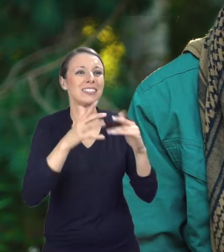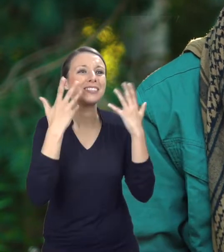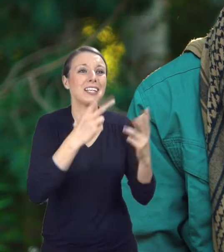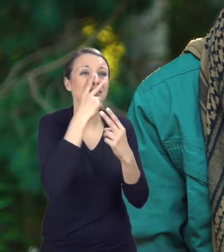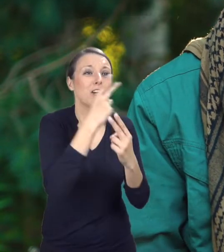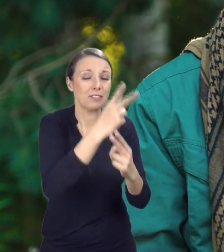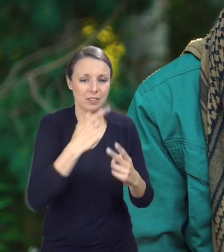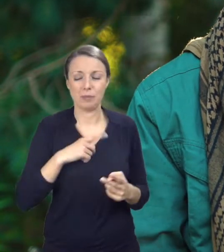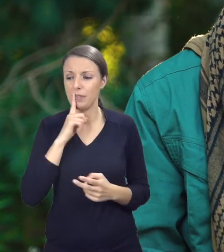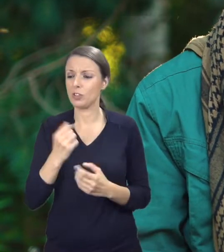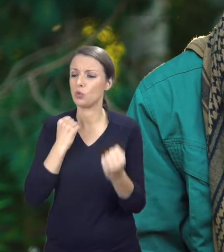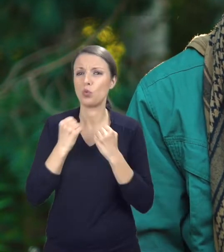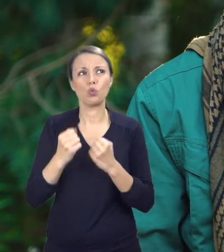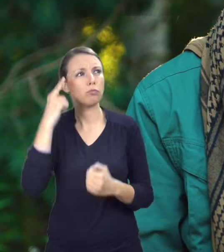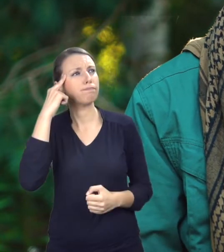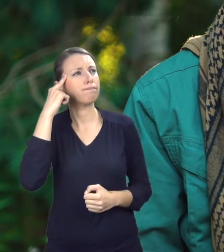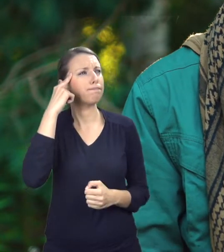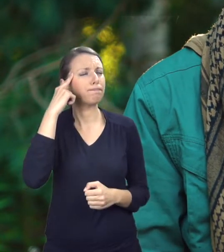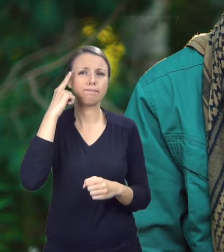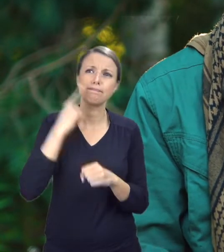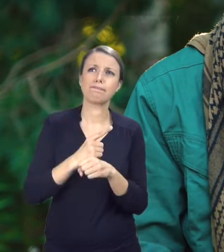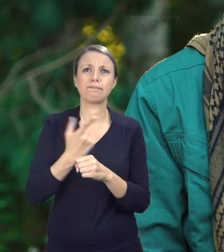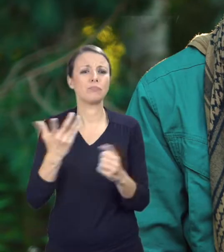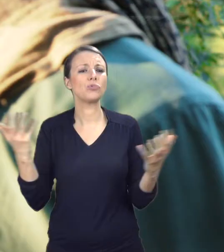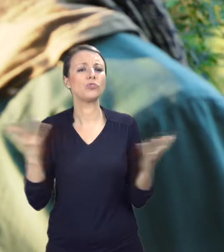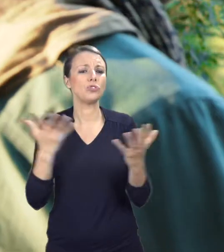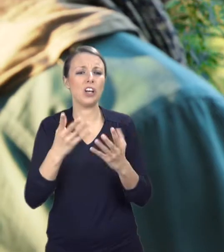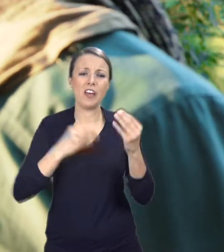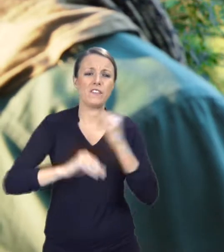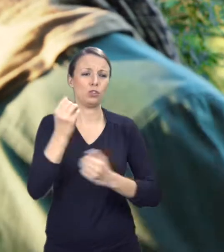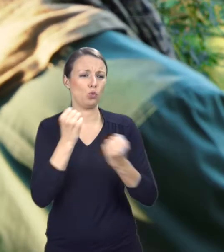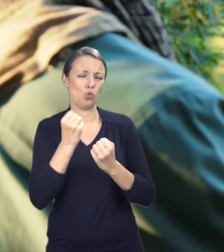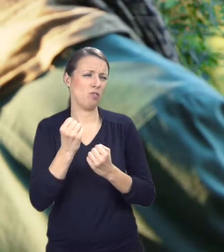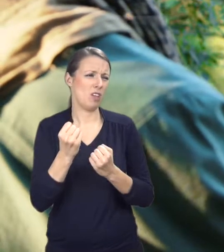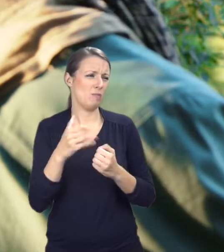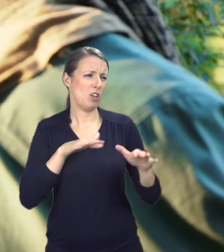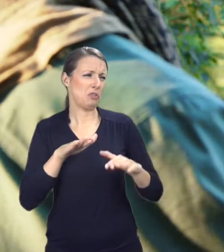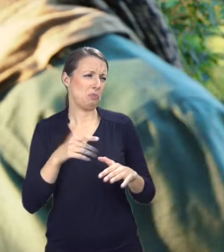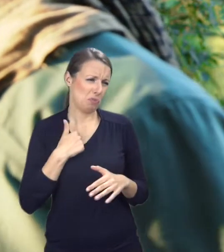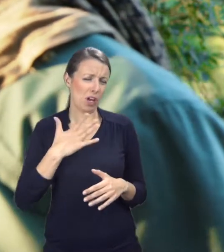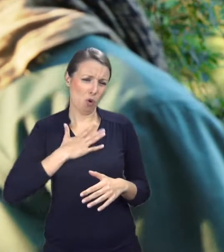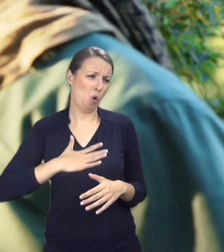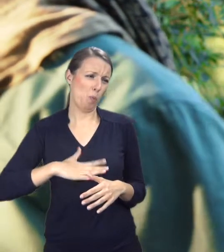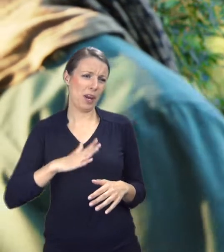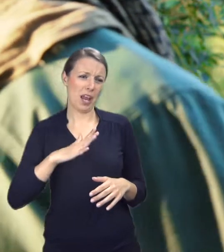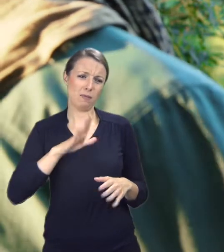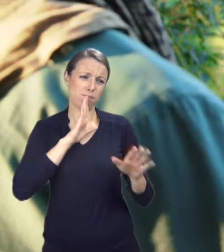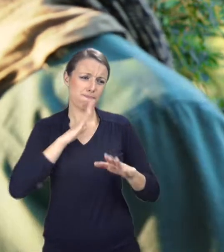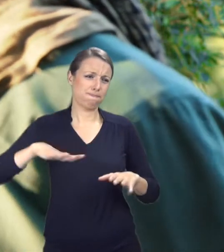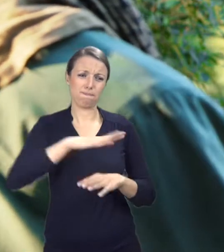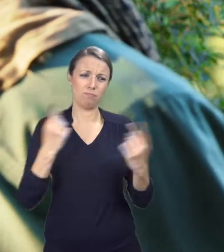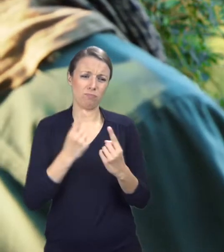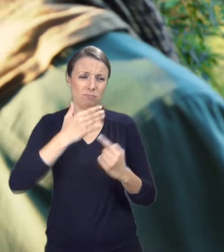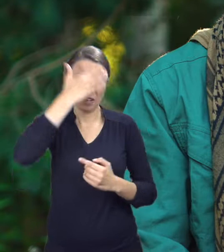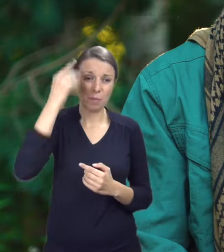najtrudniejsze. Ja po prostu no, lubię te klimaty, więc nie widzę. Nie byłem na siedmiotysięczniku, okej. Miałem kilku kolegów, którzy byli, opowiadali